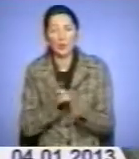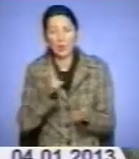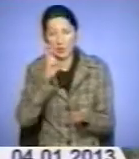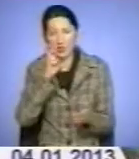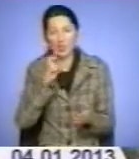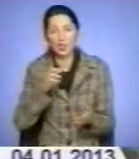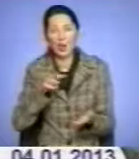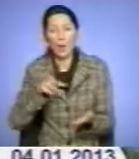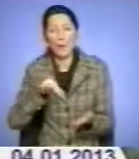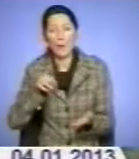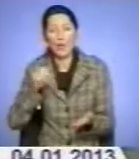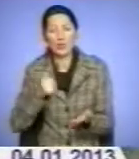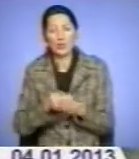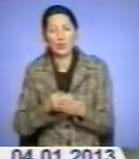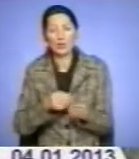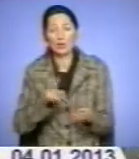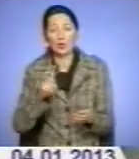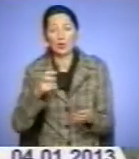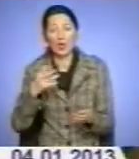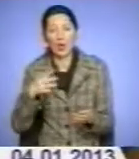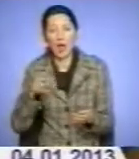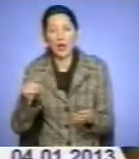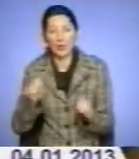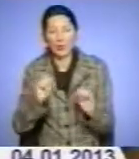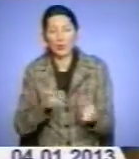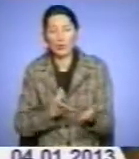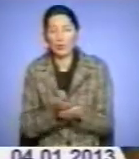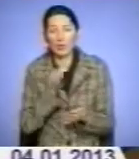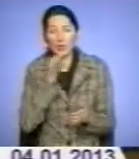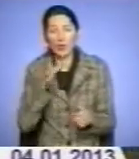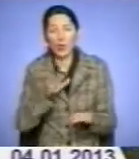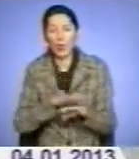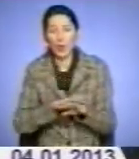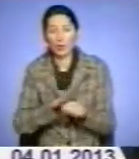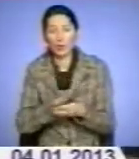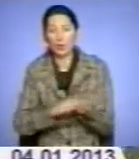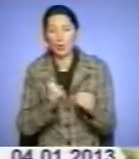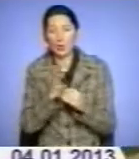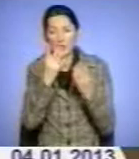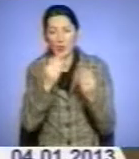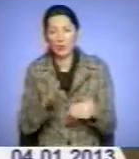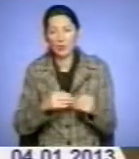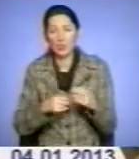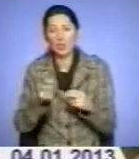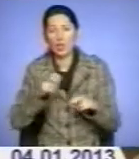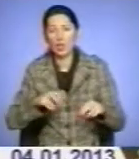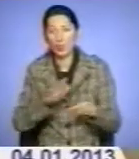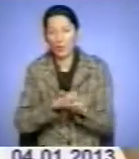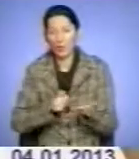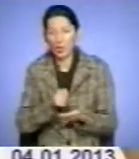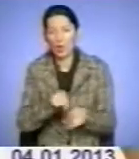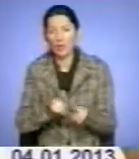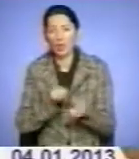близько 240 гривень, можна сплатити у будь-якому банку. Протягом 14 наступних днів спеціалісти служби розглядатимуть заяву та подані документи